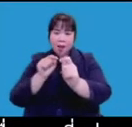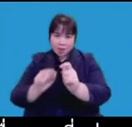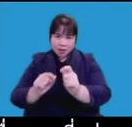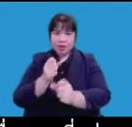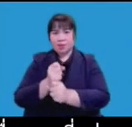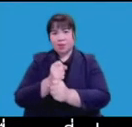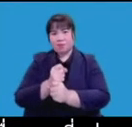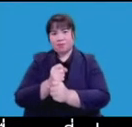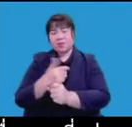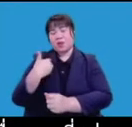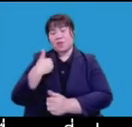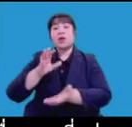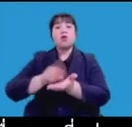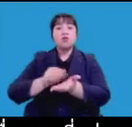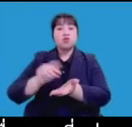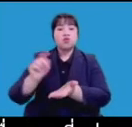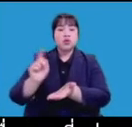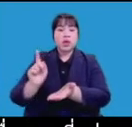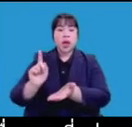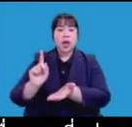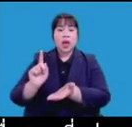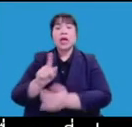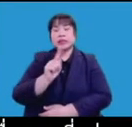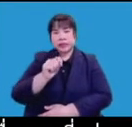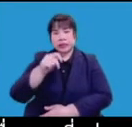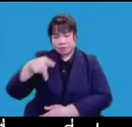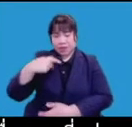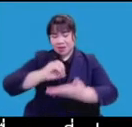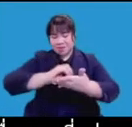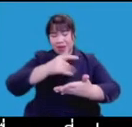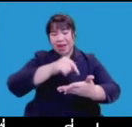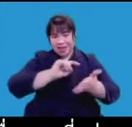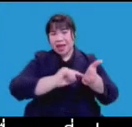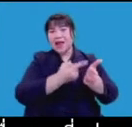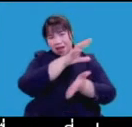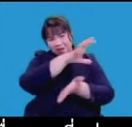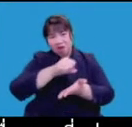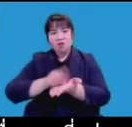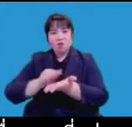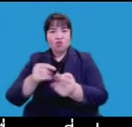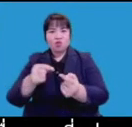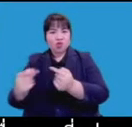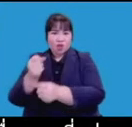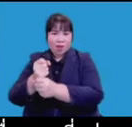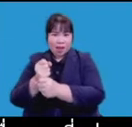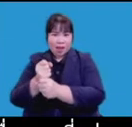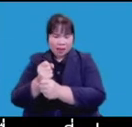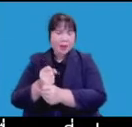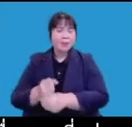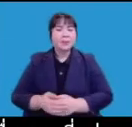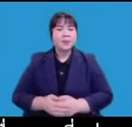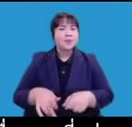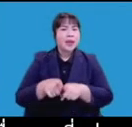ำเภอโดยอาศัยข้อมูลที่TP Map มีอยู่นะครับเป็นจุดตั้งต้นแล้วก็อย่างที่ท่านเรียนให้ทราบนะครับ